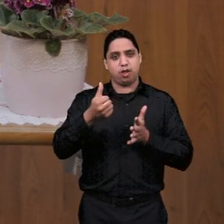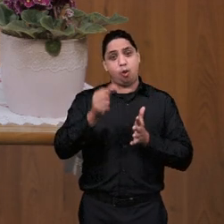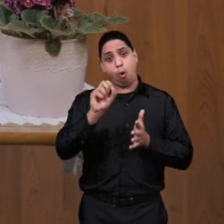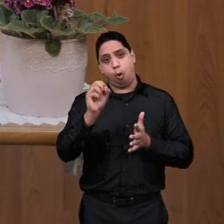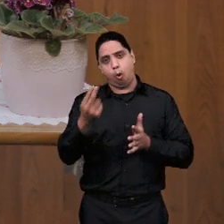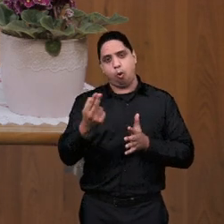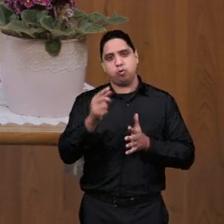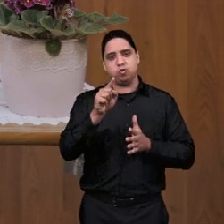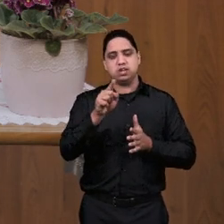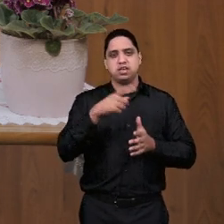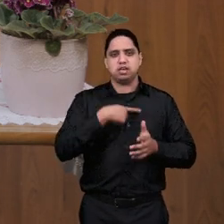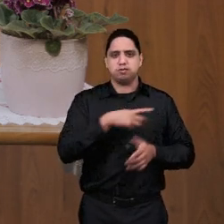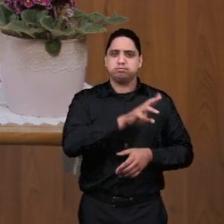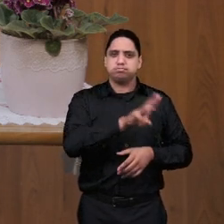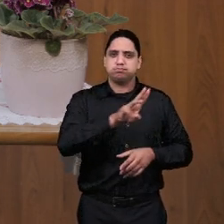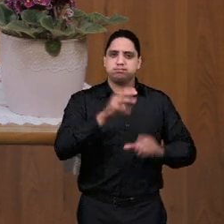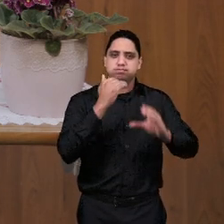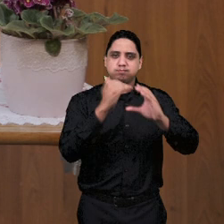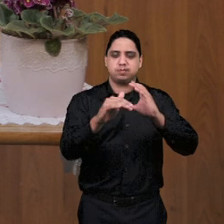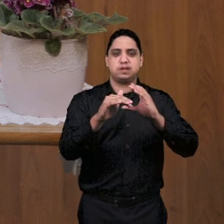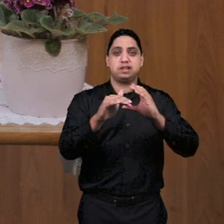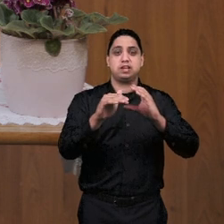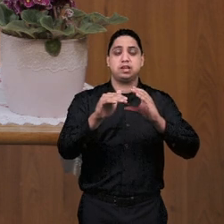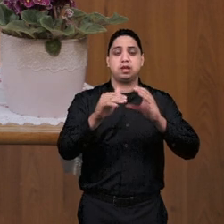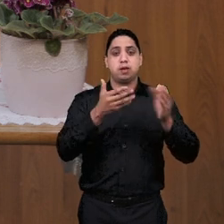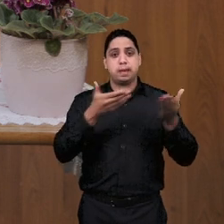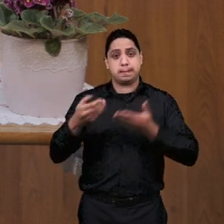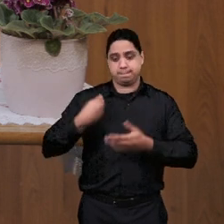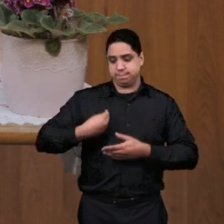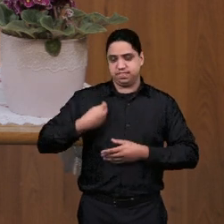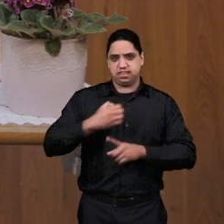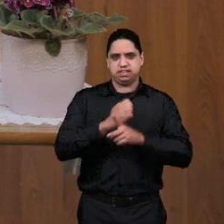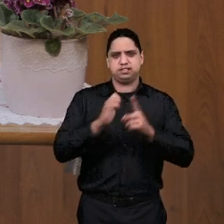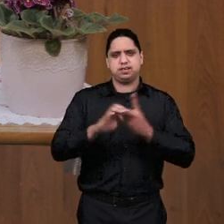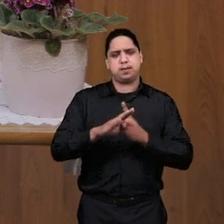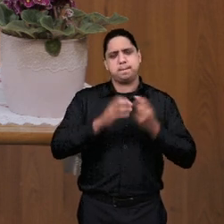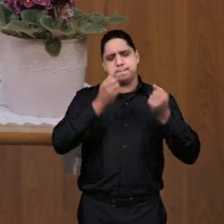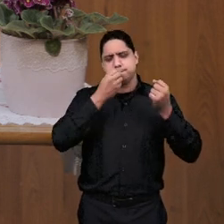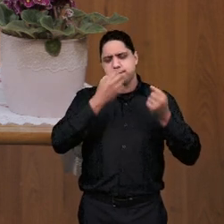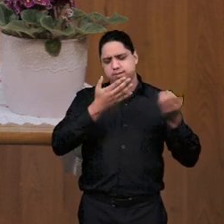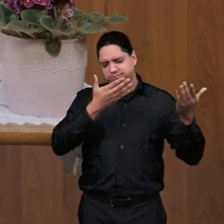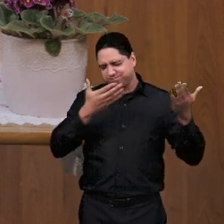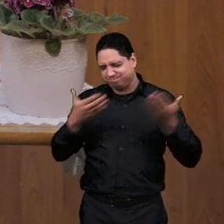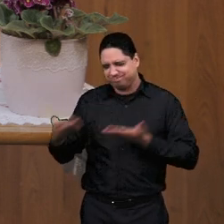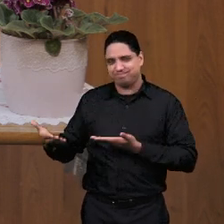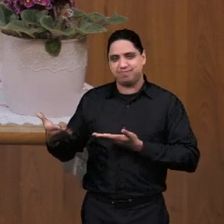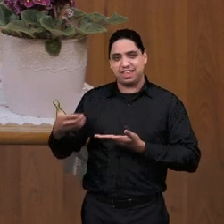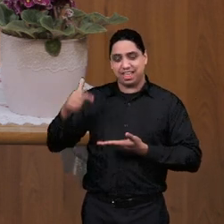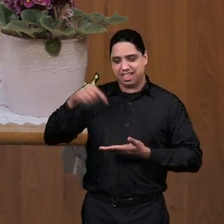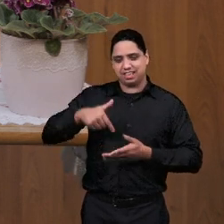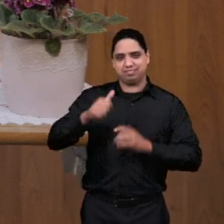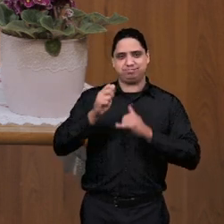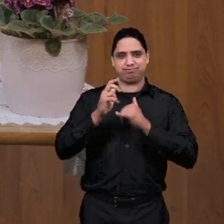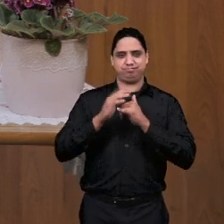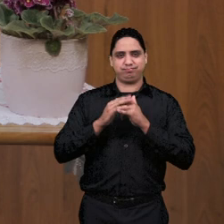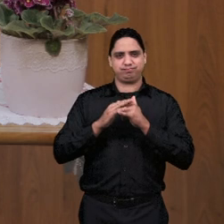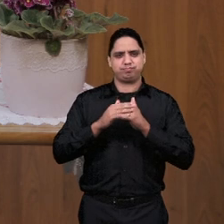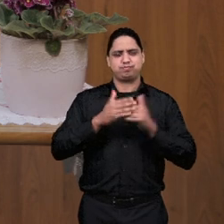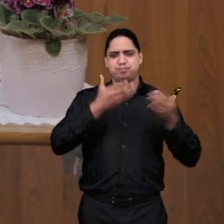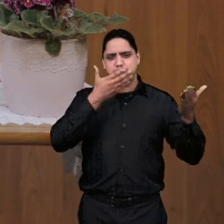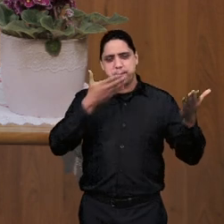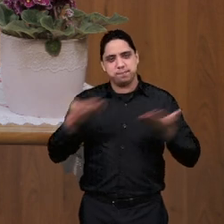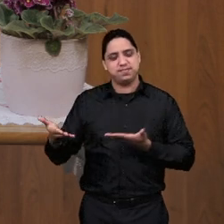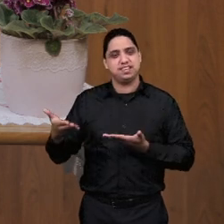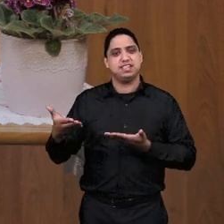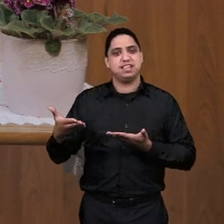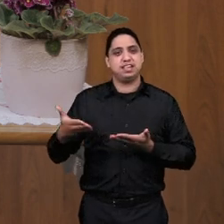fois. Vous avez reçu un lien d'invitation pour participer à l'école biblique dominicale. Soyez bienvenus à notre canal YouTube. Soyez bienvenus